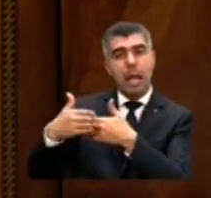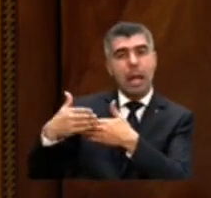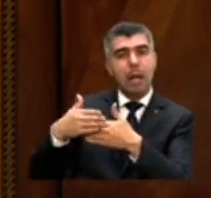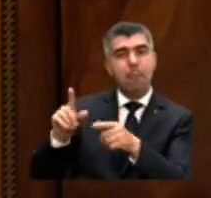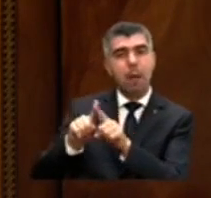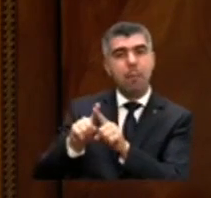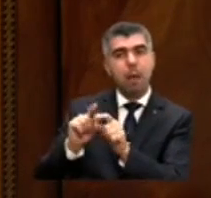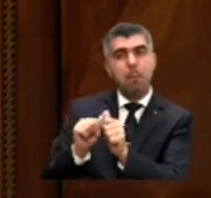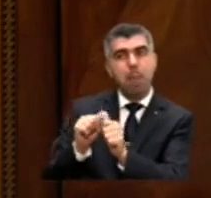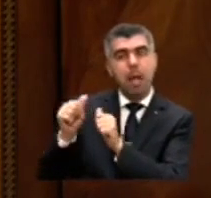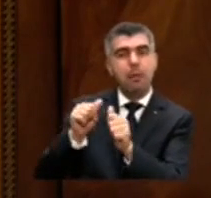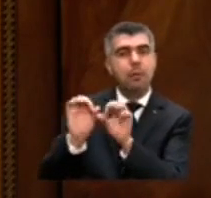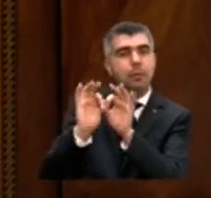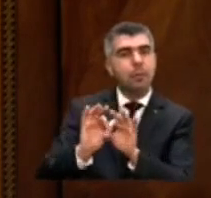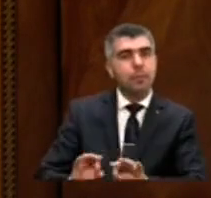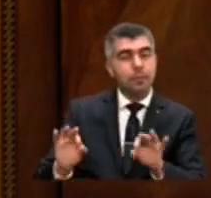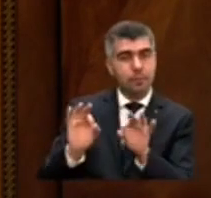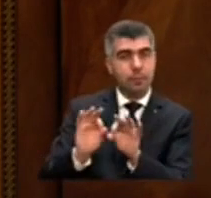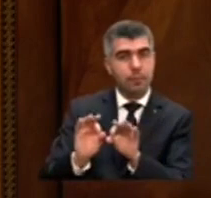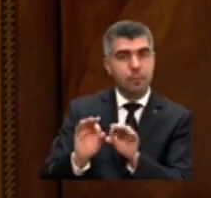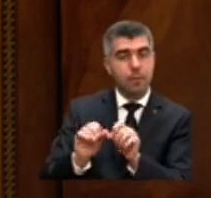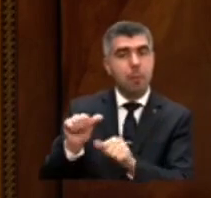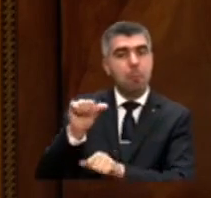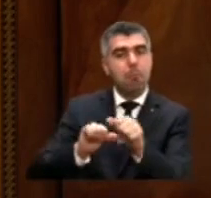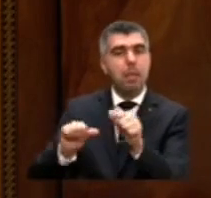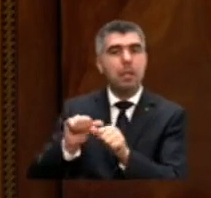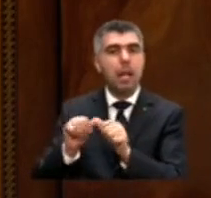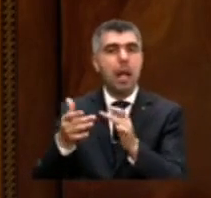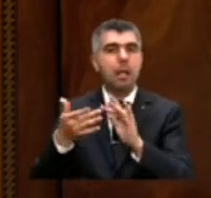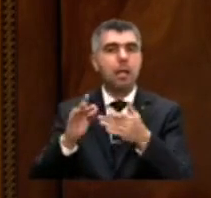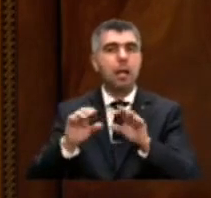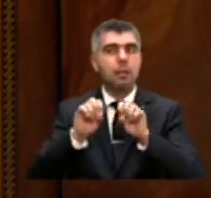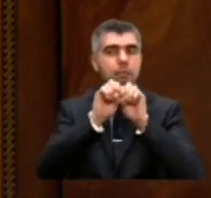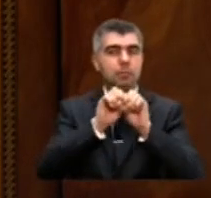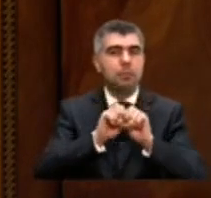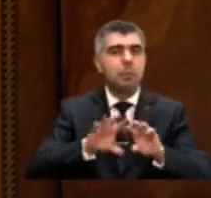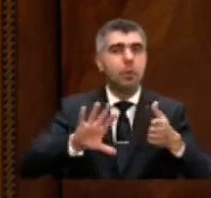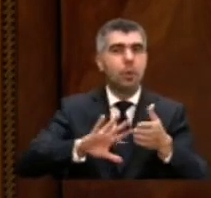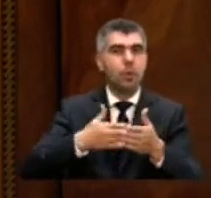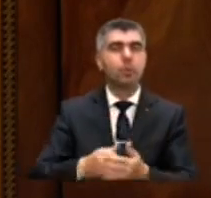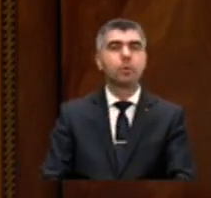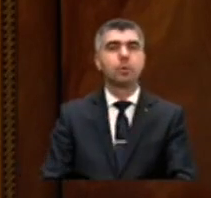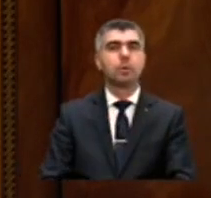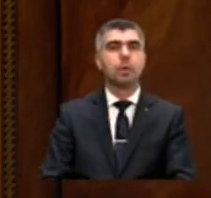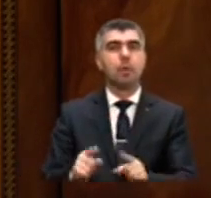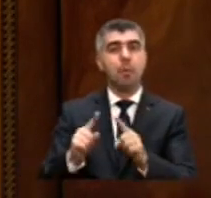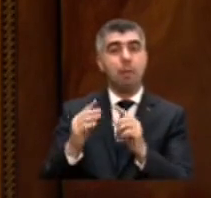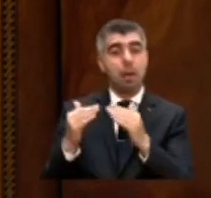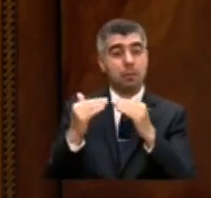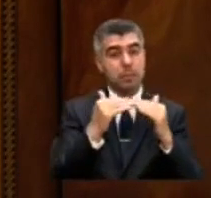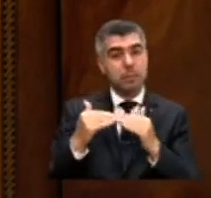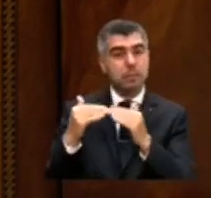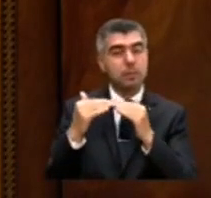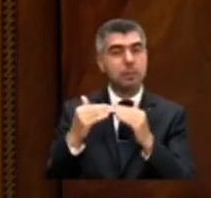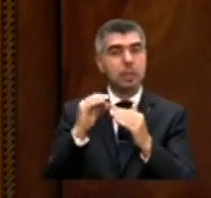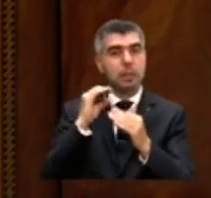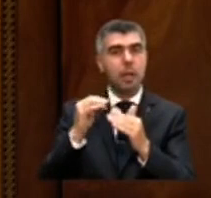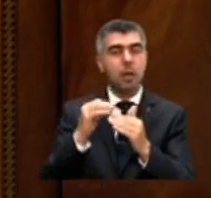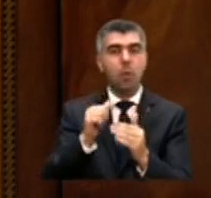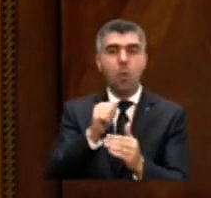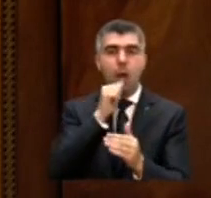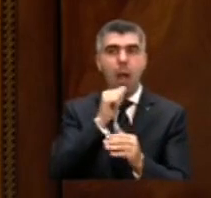رابعاً، تسريع وتيرة التحول الرقمي. وخامساً، تدبير عادل ومسؤول للموارد المائية